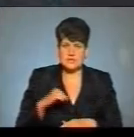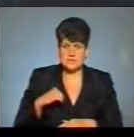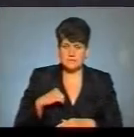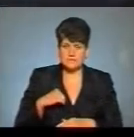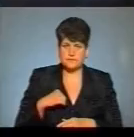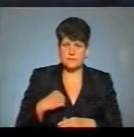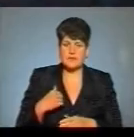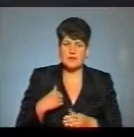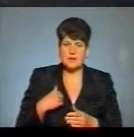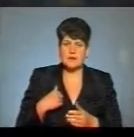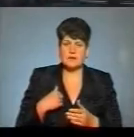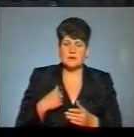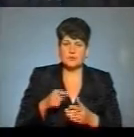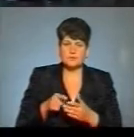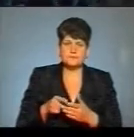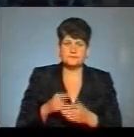Я її призбирала тут.